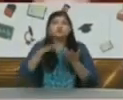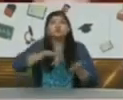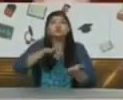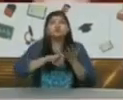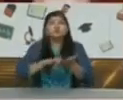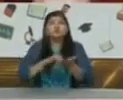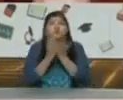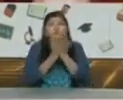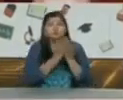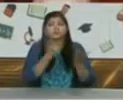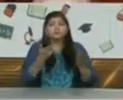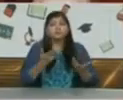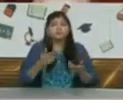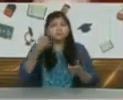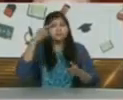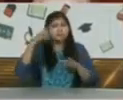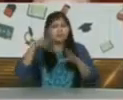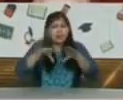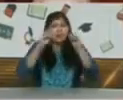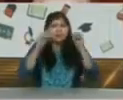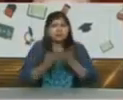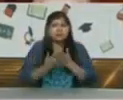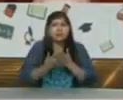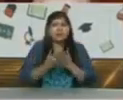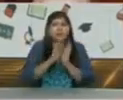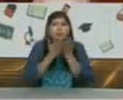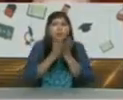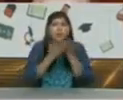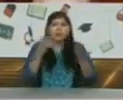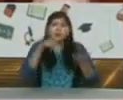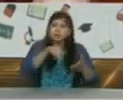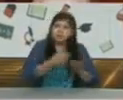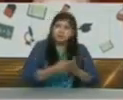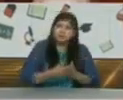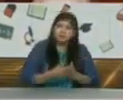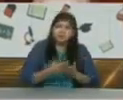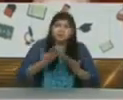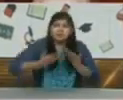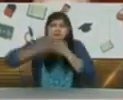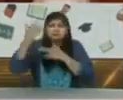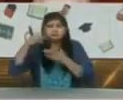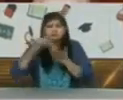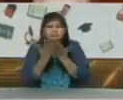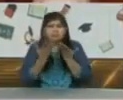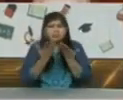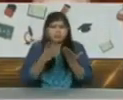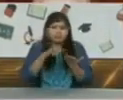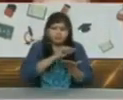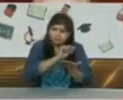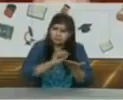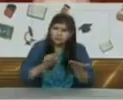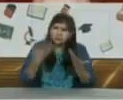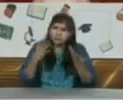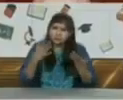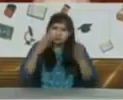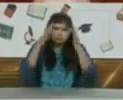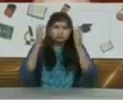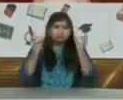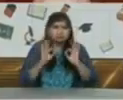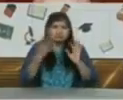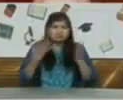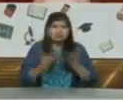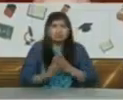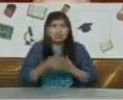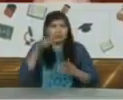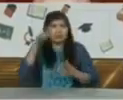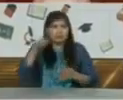में आपने सीखी या किताब में कहीं भी नहीं?